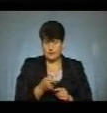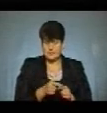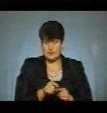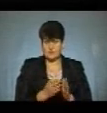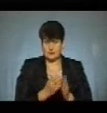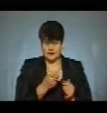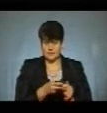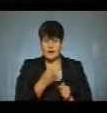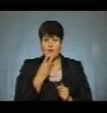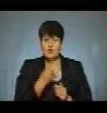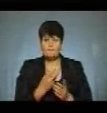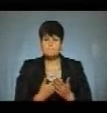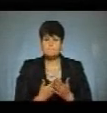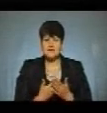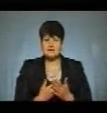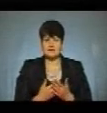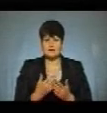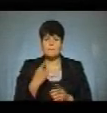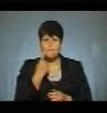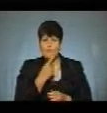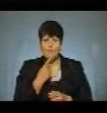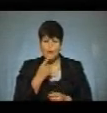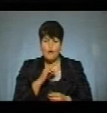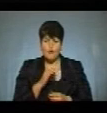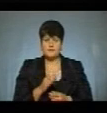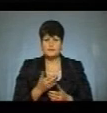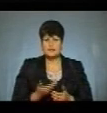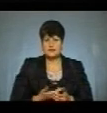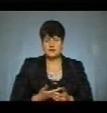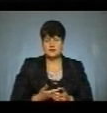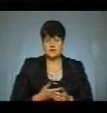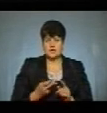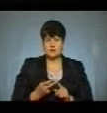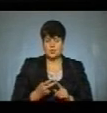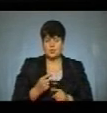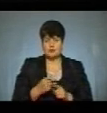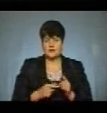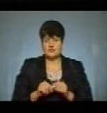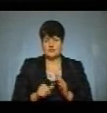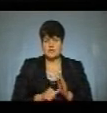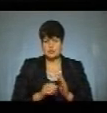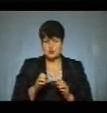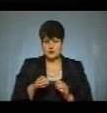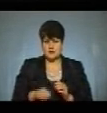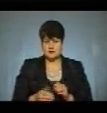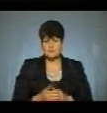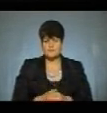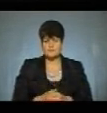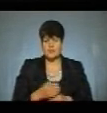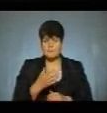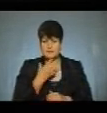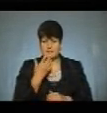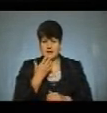Вона показує взірці мови і життя другої половини 16 століття, Південної Волині,